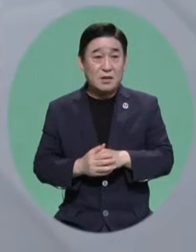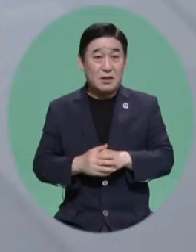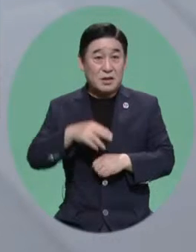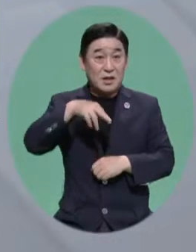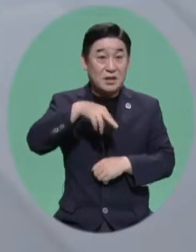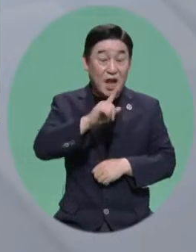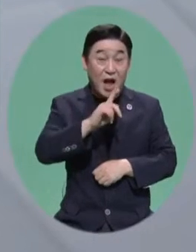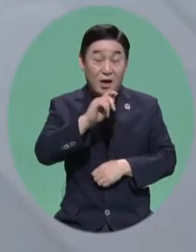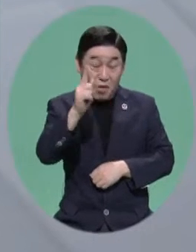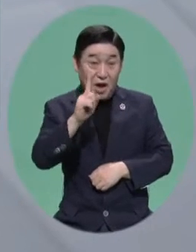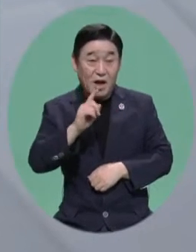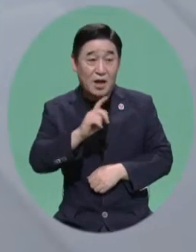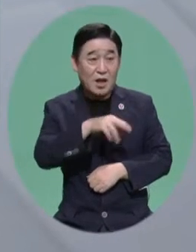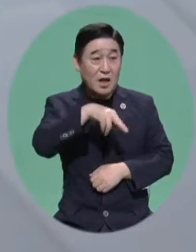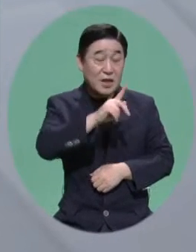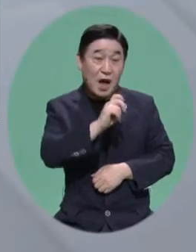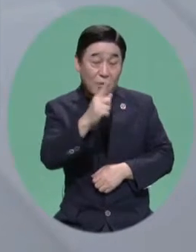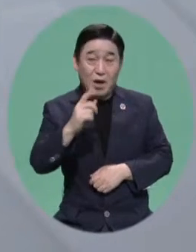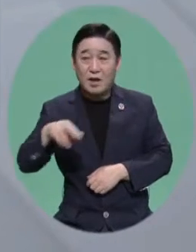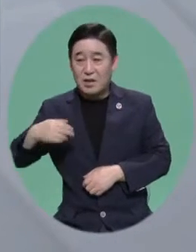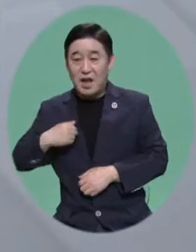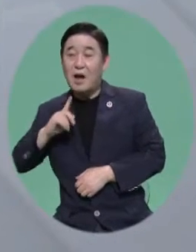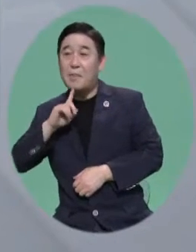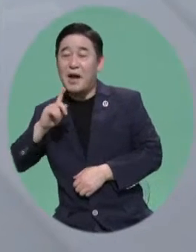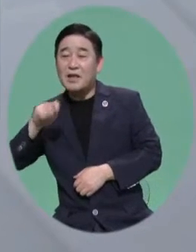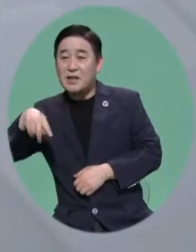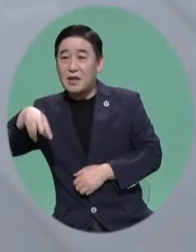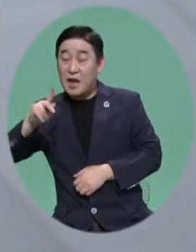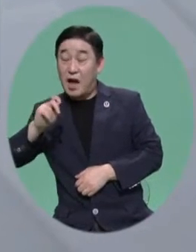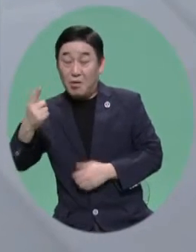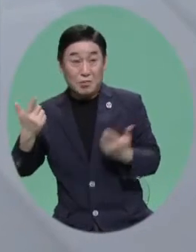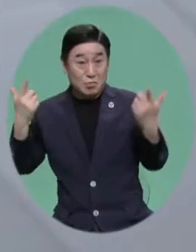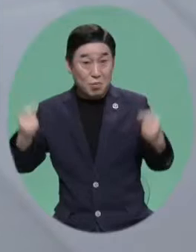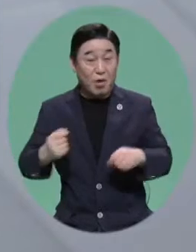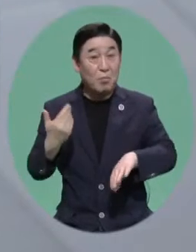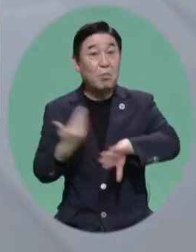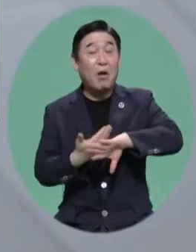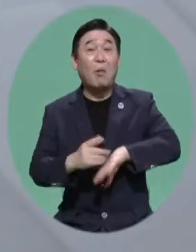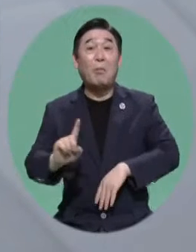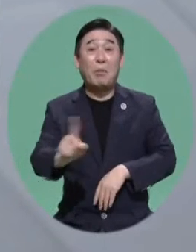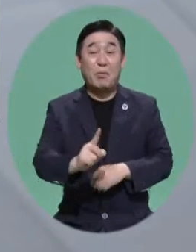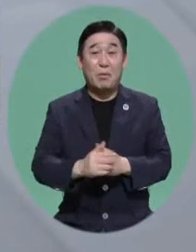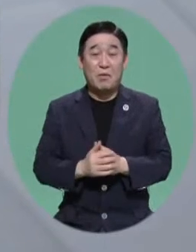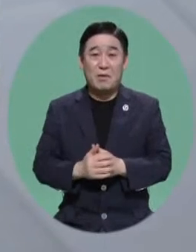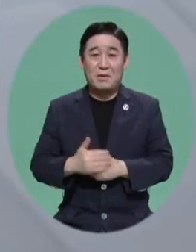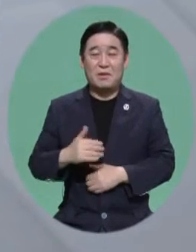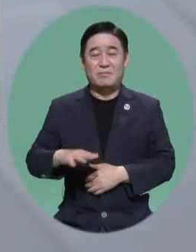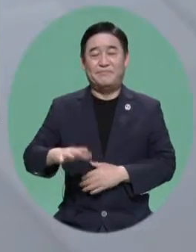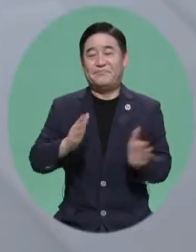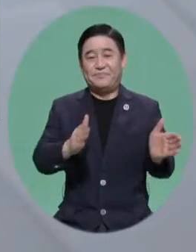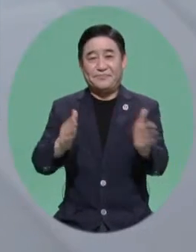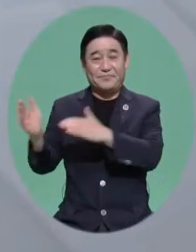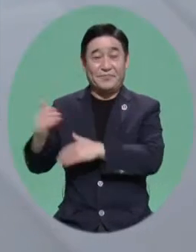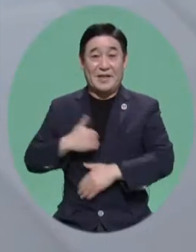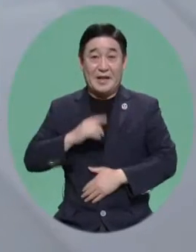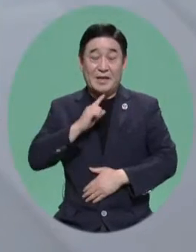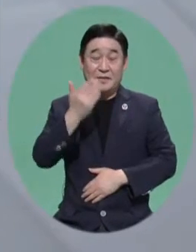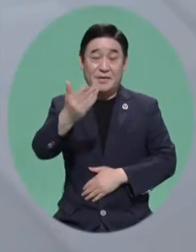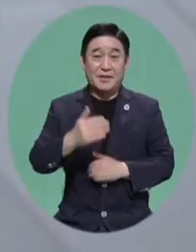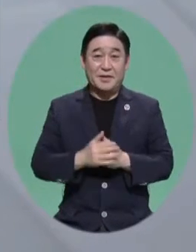내가 말하는 사과는 다르다 그건 좀 이상한 것 같다는 생각이 일단 됩니다 일단 제 말씀을 좀 드리도록 하겠습니다